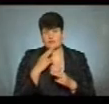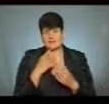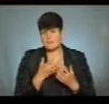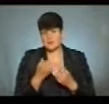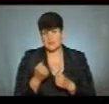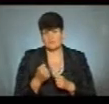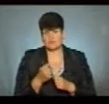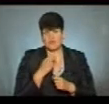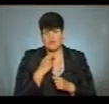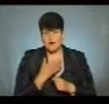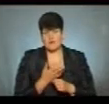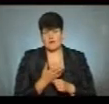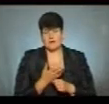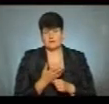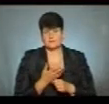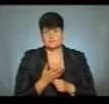уваги, а прийняв